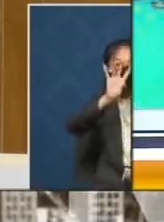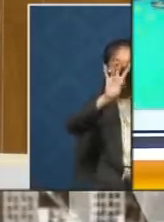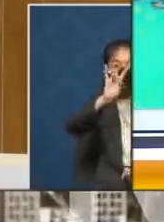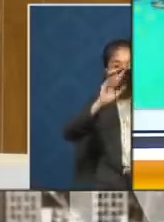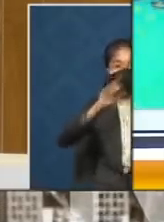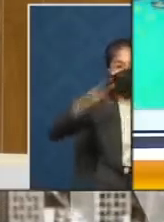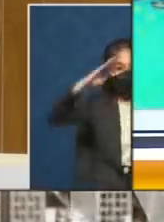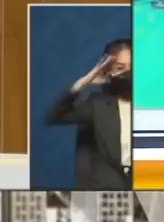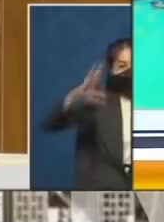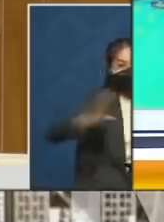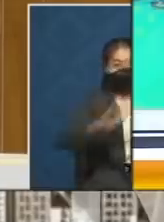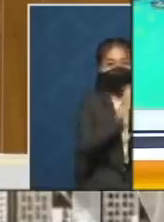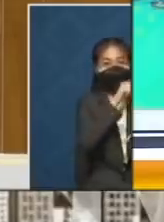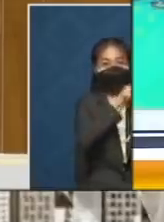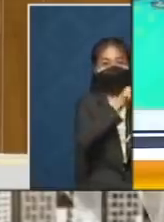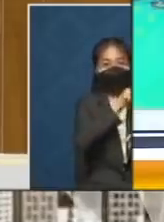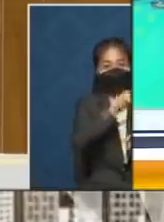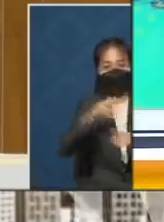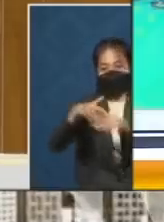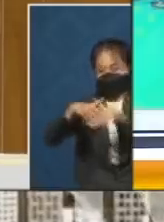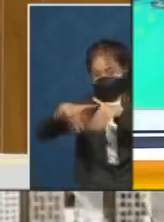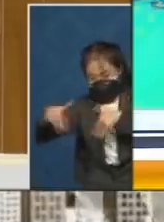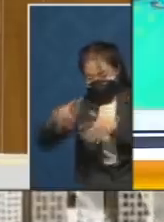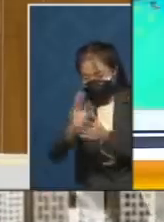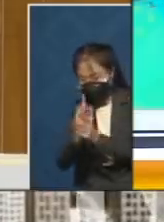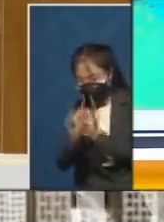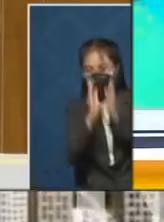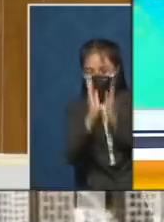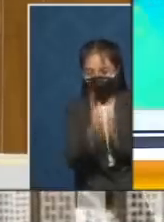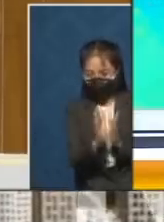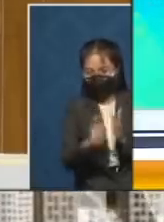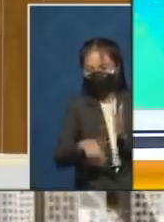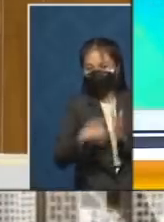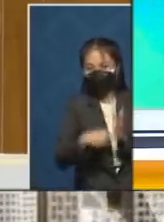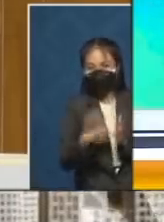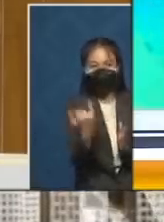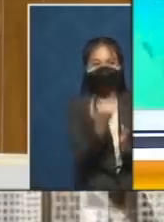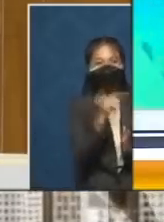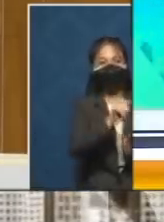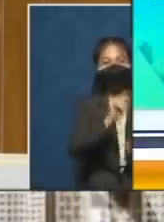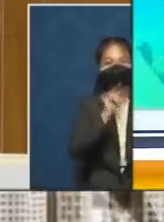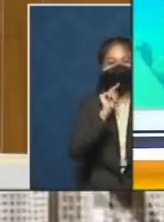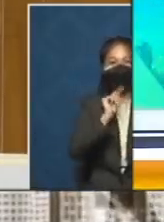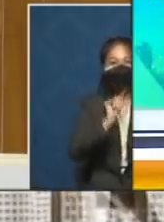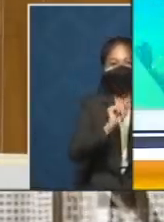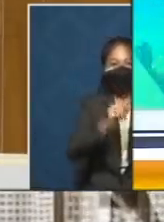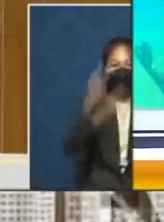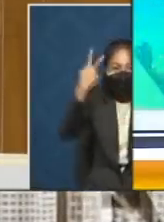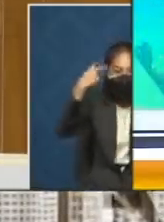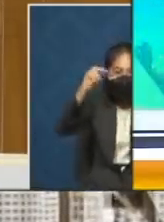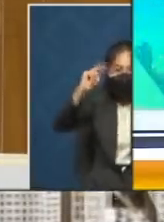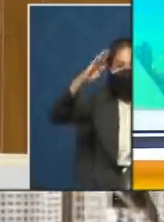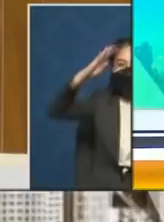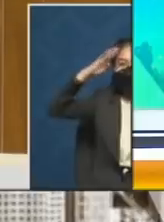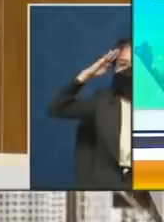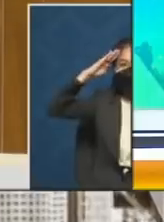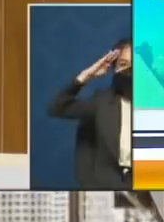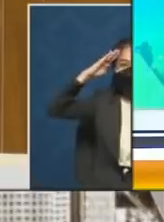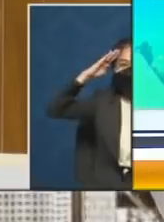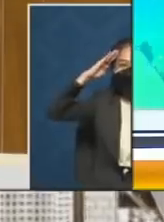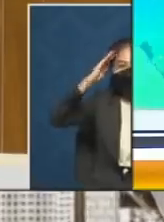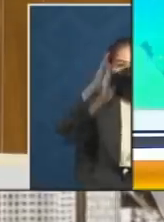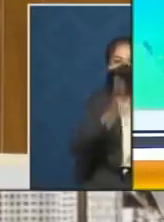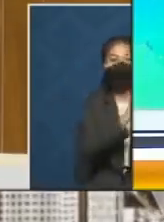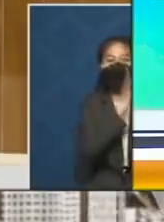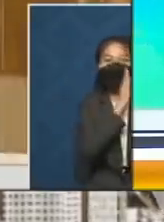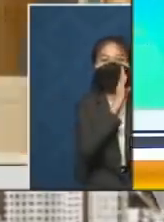ฐธรรมนูญภาคประชาชนเนี่ยเหมือนกับฉีดวัคซีนเข็มหนึ่ง ค่ะ นะข้อเสนอก็เลิกสว.เหลือแค่สภาเดียวนะแล้วก็เรื่อง